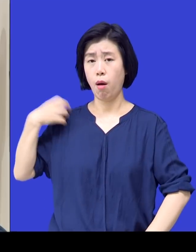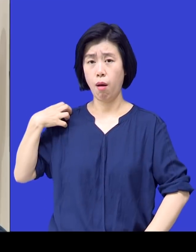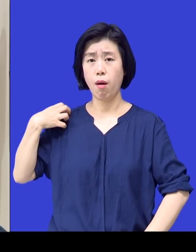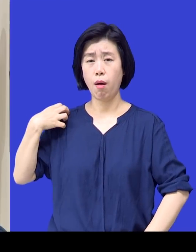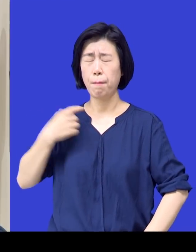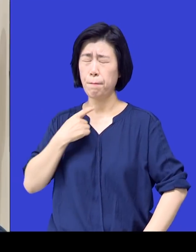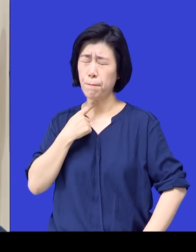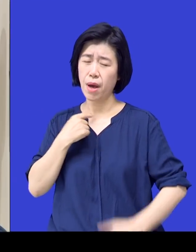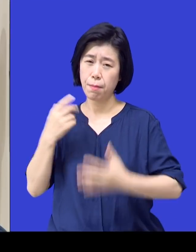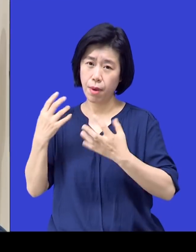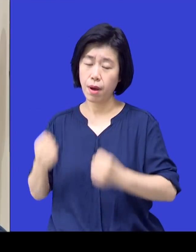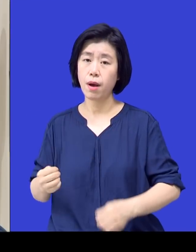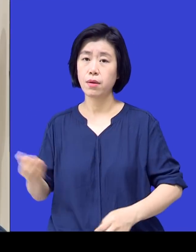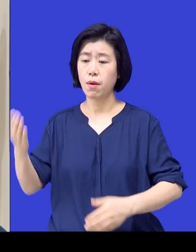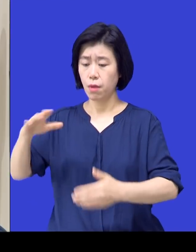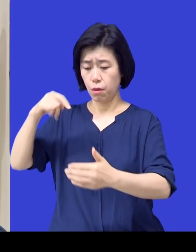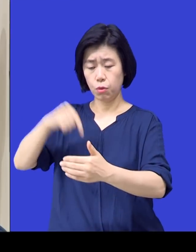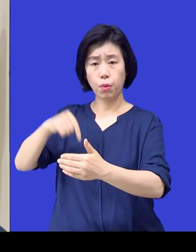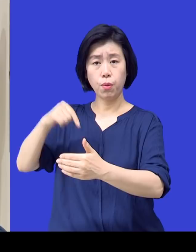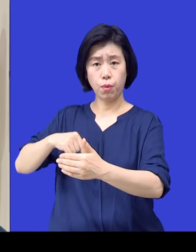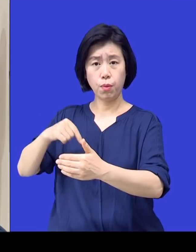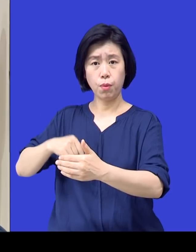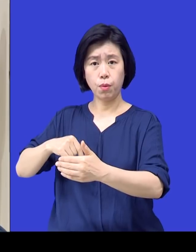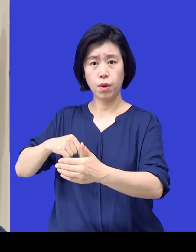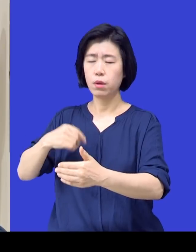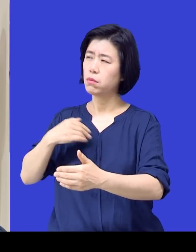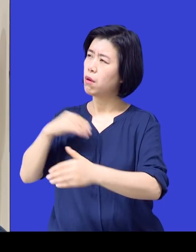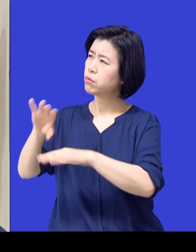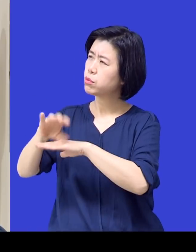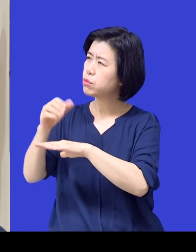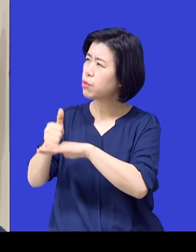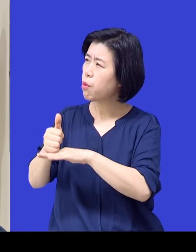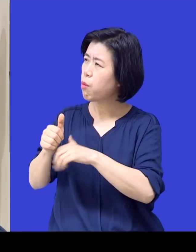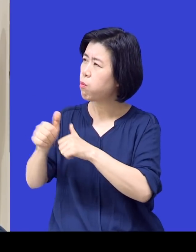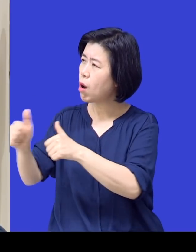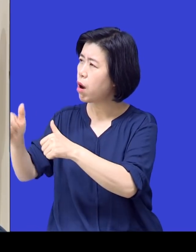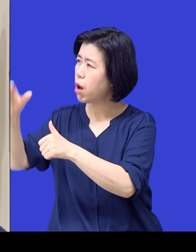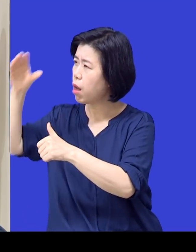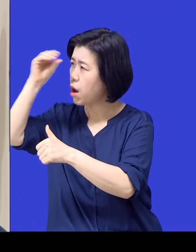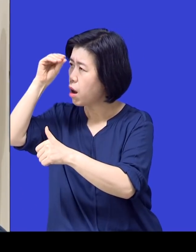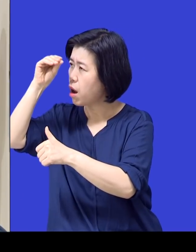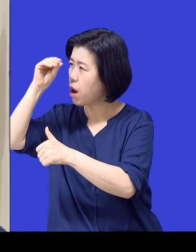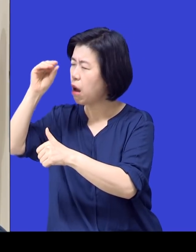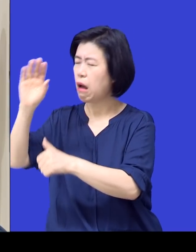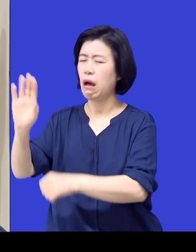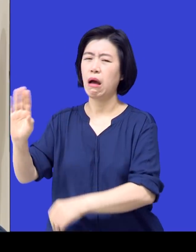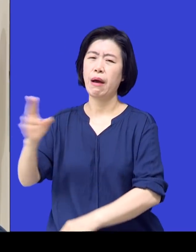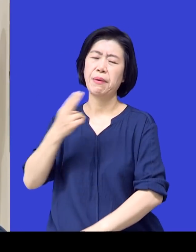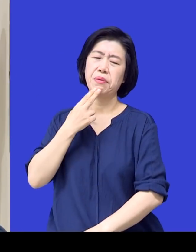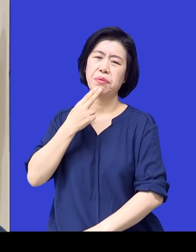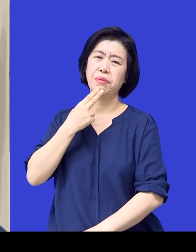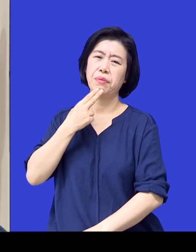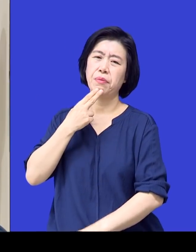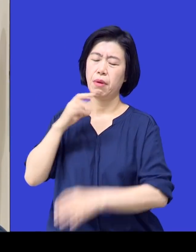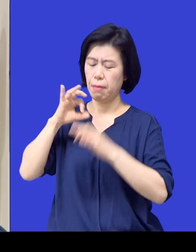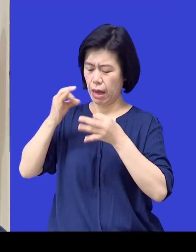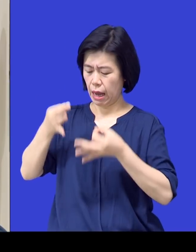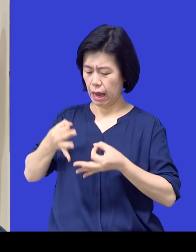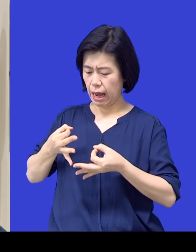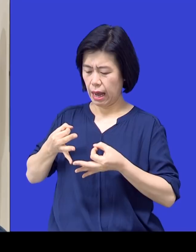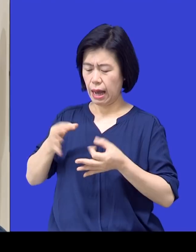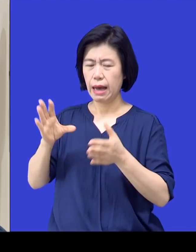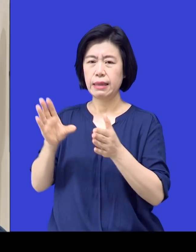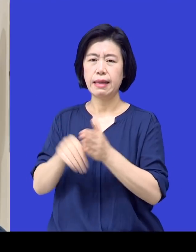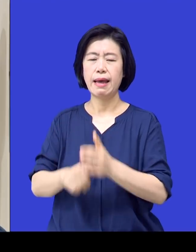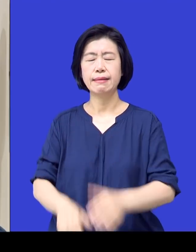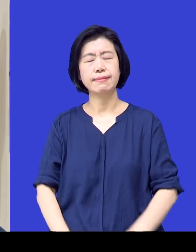했지만 속은 내가 그리스도를 닮아가는 이 모습이 안 되고 말씀대로 안 되는 걸 봤을 때 대학교